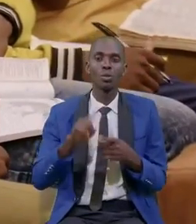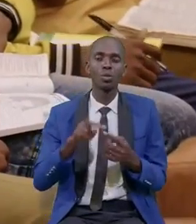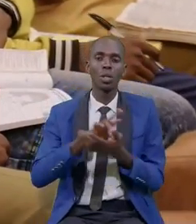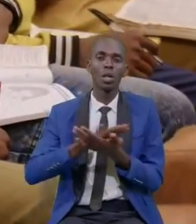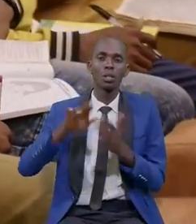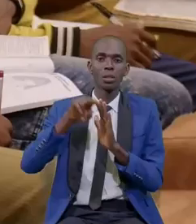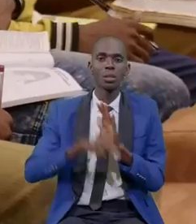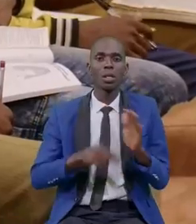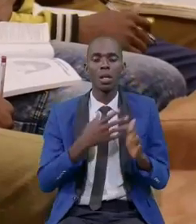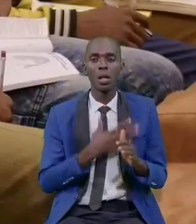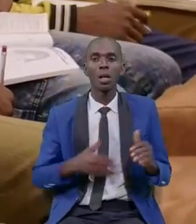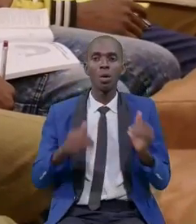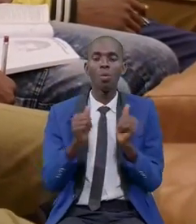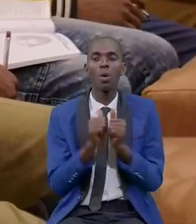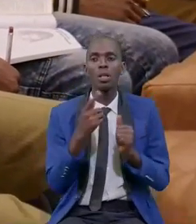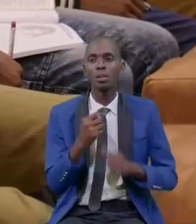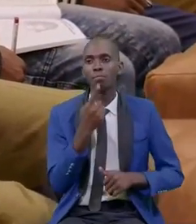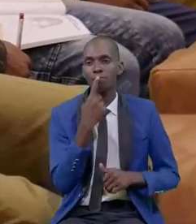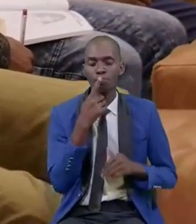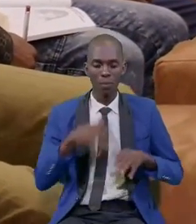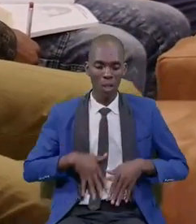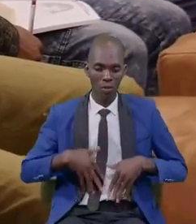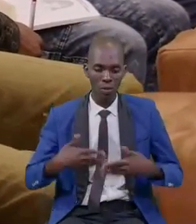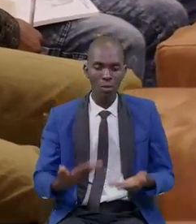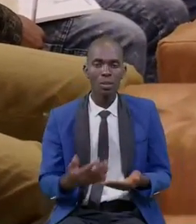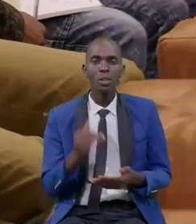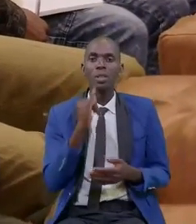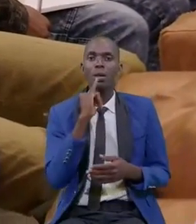cœur qu'on parvient à la justice et c'est en confessant